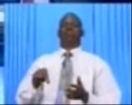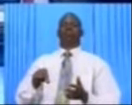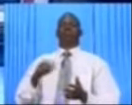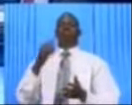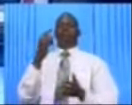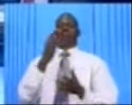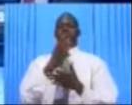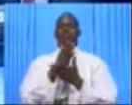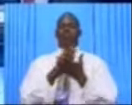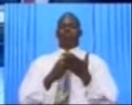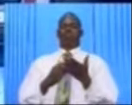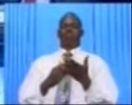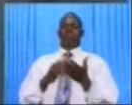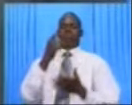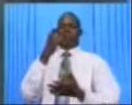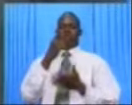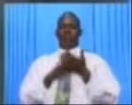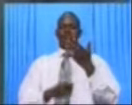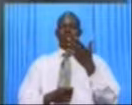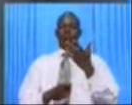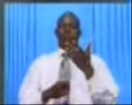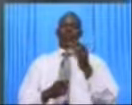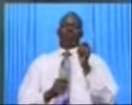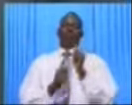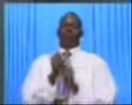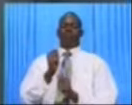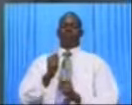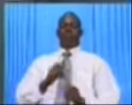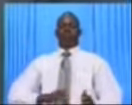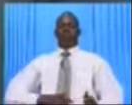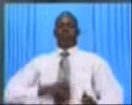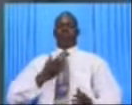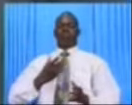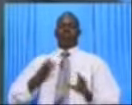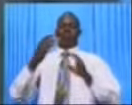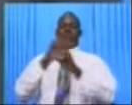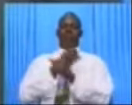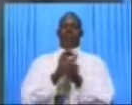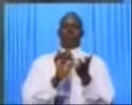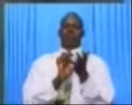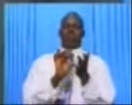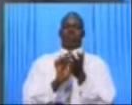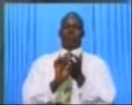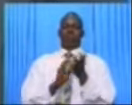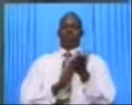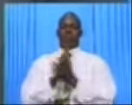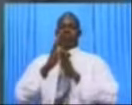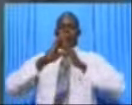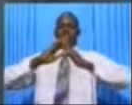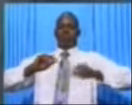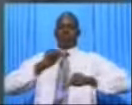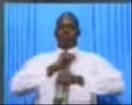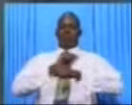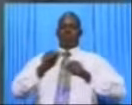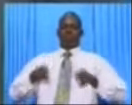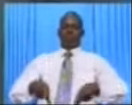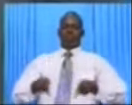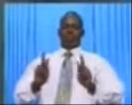qu'une partie des coûts, une partie plus que sensible, a été prise en compte par la maison d'entreprise, qui nous a permis de